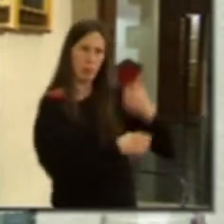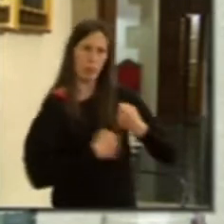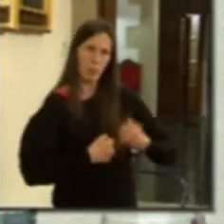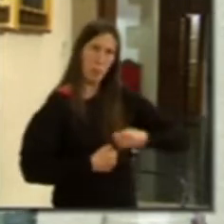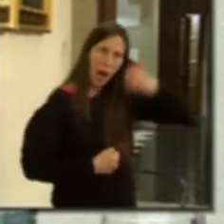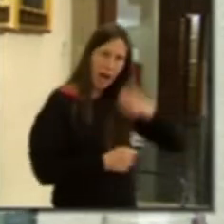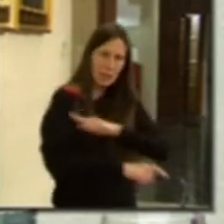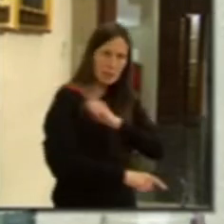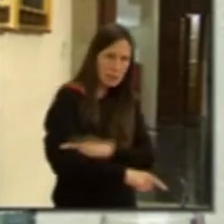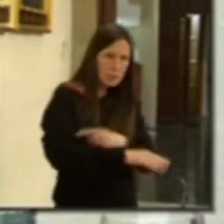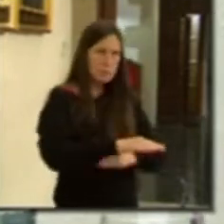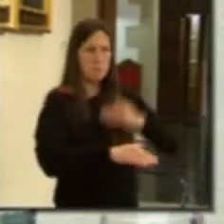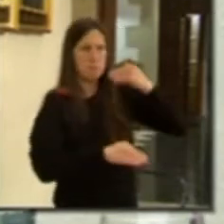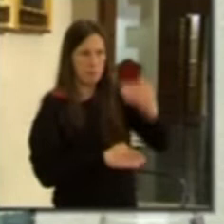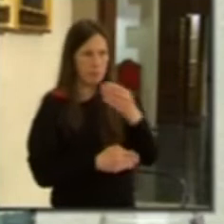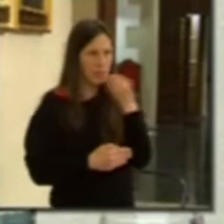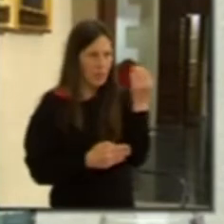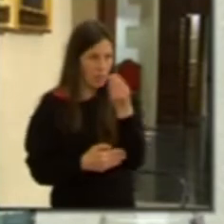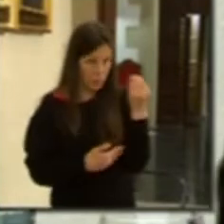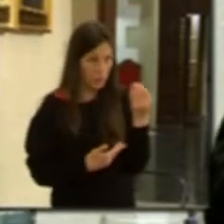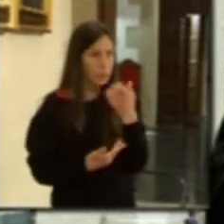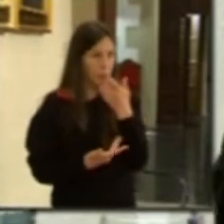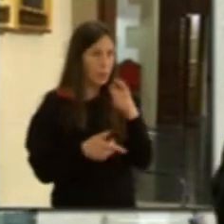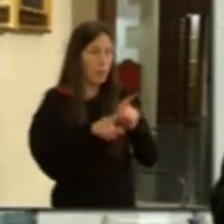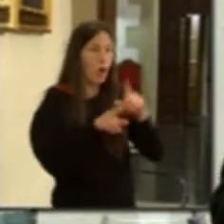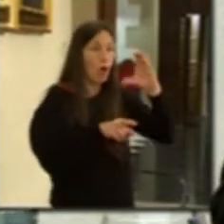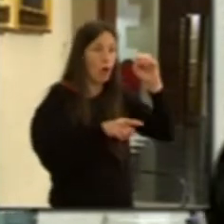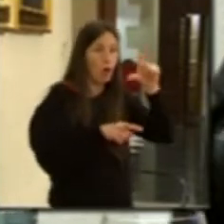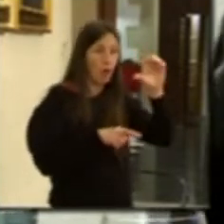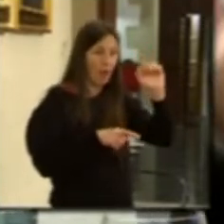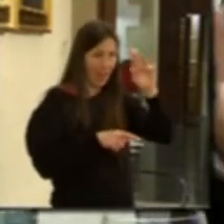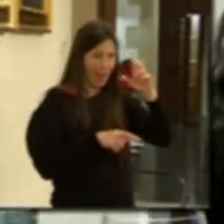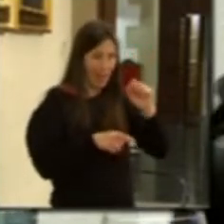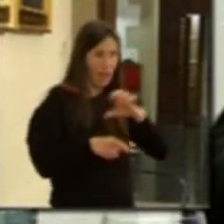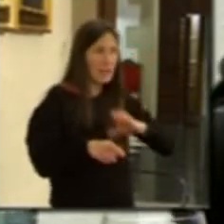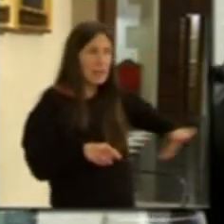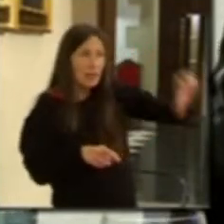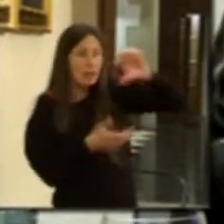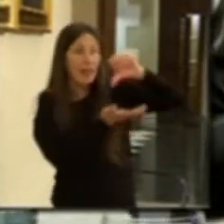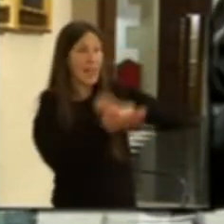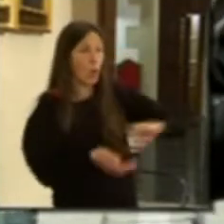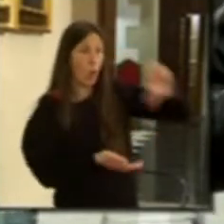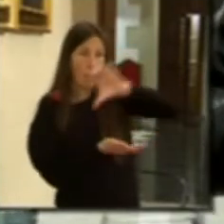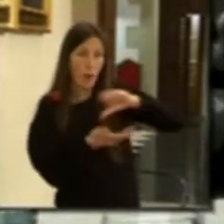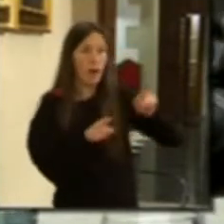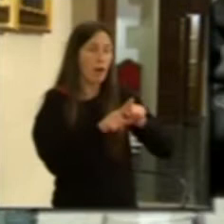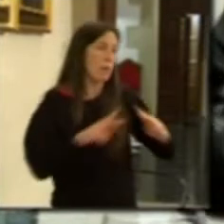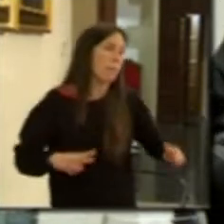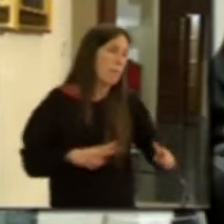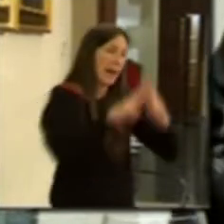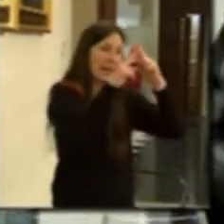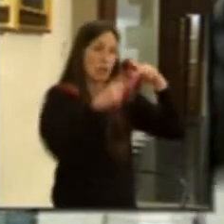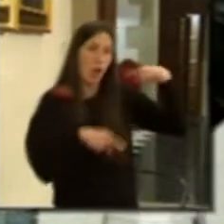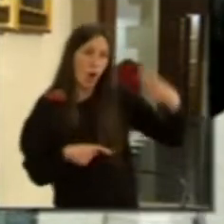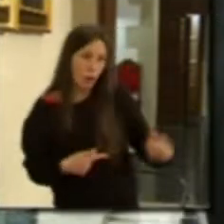arrel d'aquesta pandèmia en molts aspectes sanitaris, les grans ciutats europees, París, Londres, Barcelona, van sorgir amb més força que